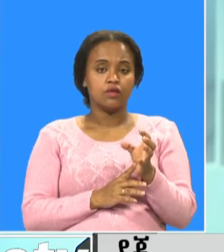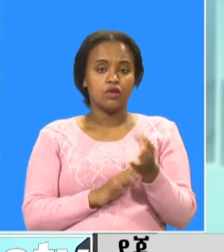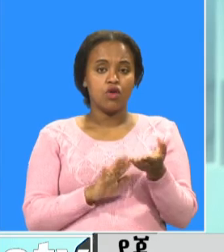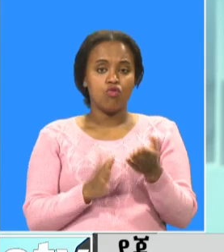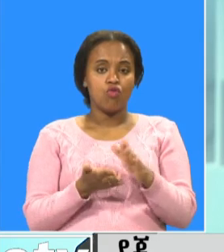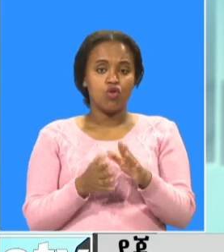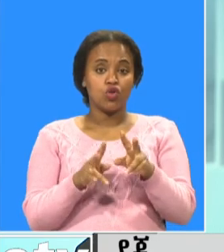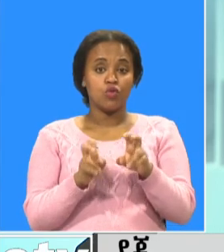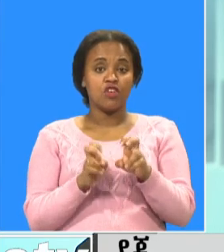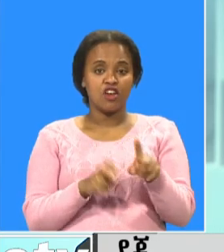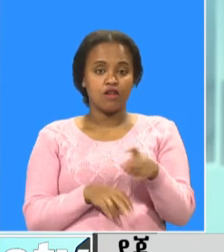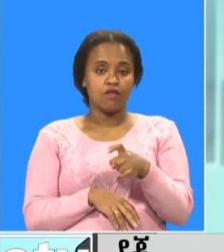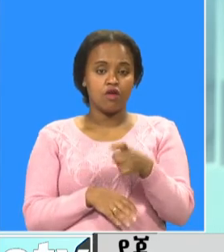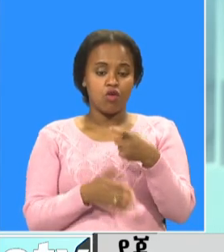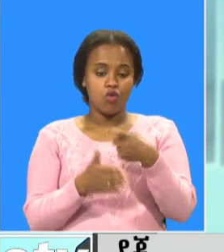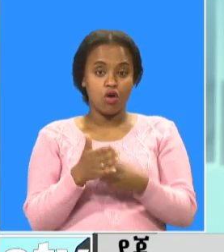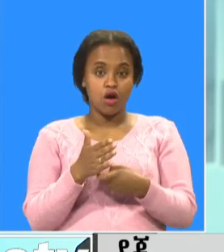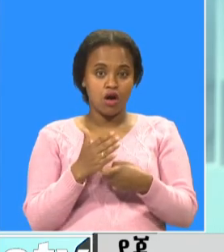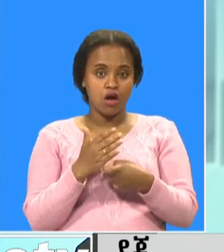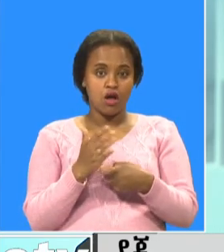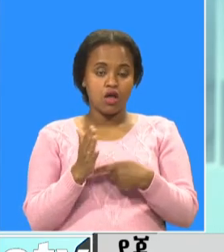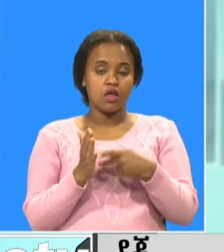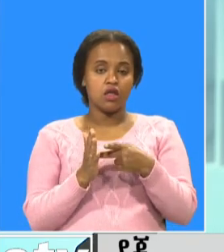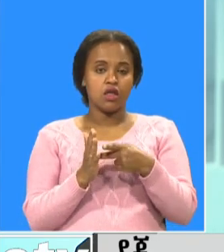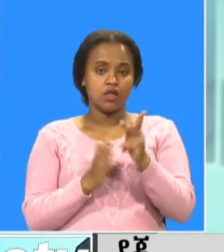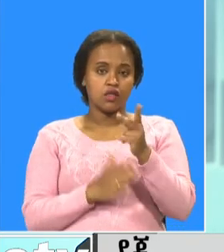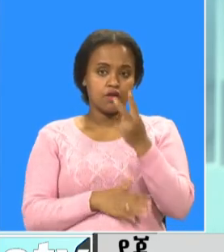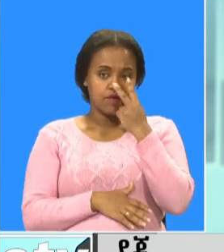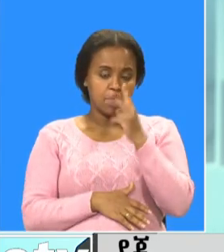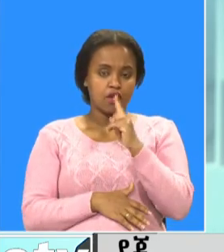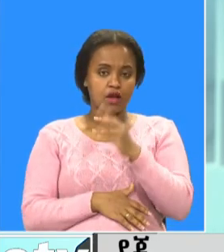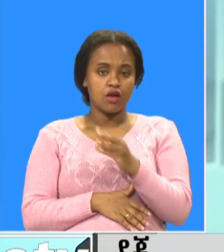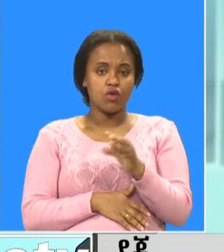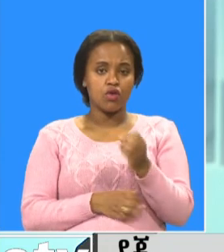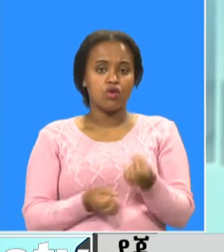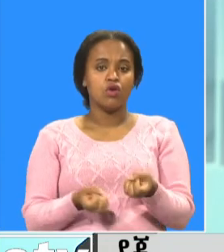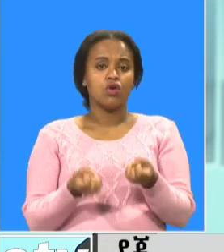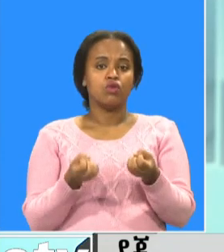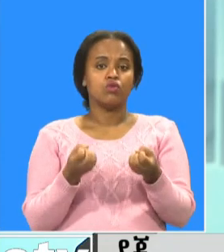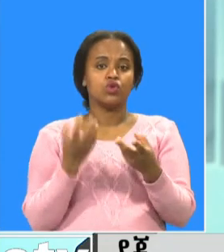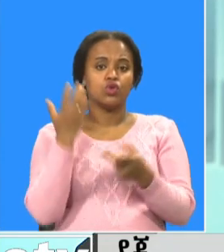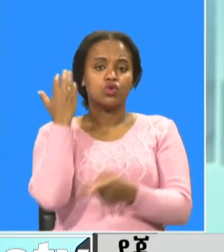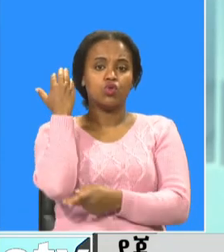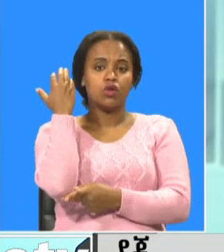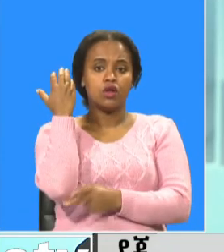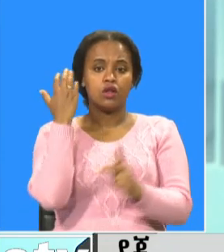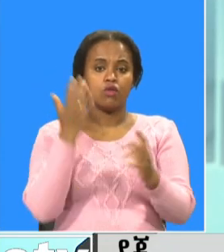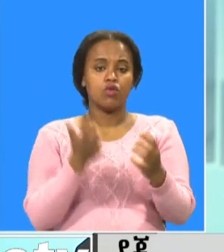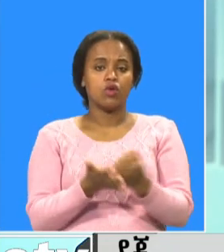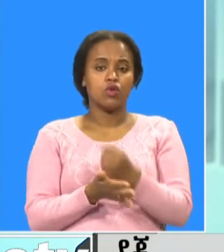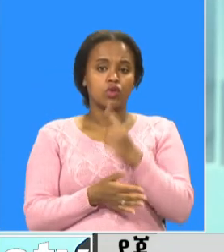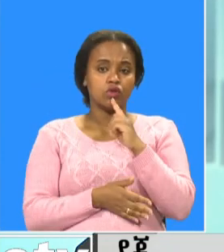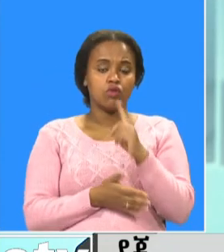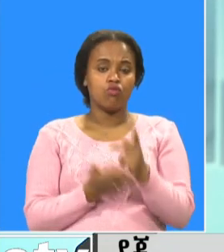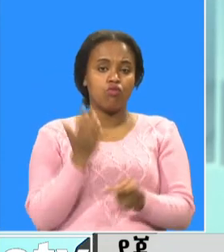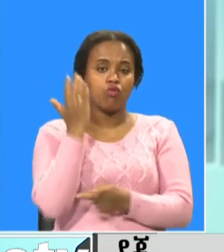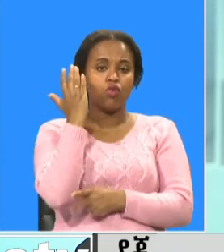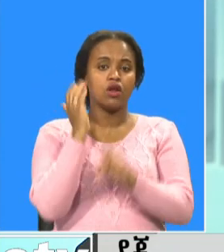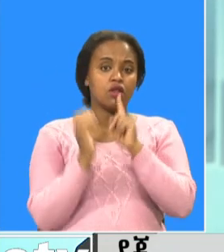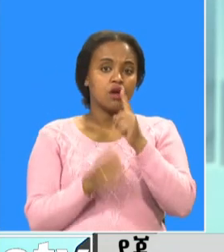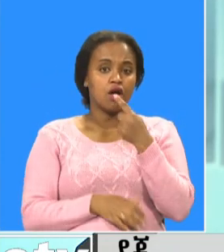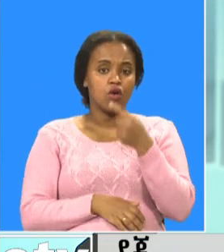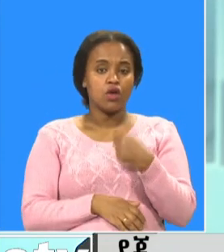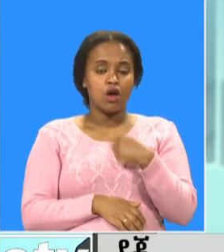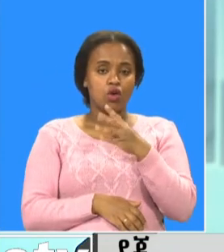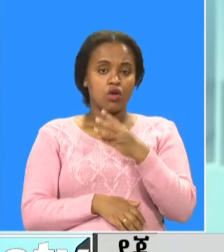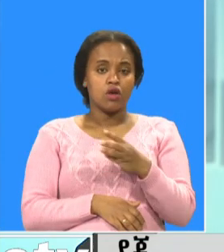ሞቱም እየከፋ መሆኑን ያው ዋጋ እያስከፈለ እያየንም ነው። ግን ብዙዎች ወደ ፖለቲካ እየወሰዱት ነው። ፖለቲካ ነው እያሉ ነው